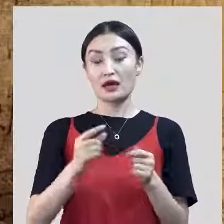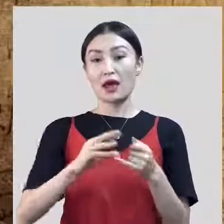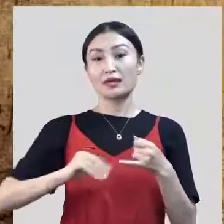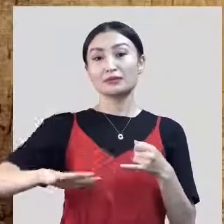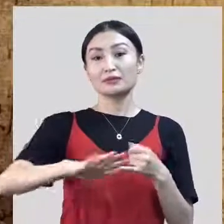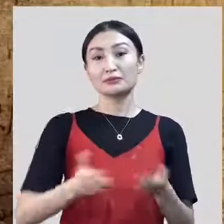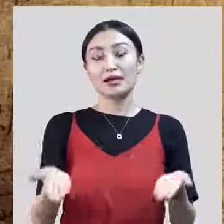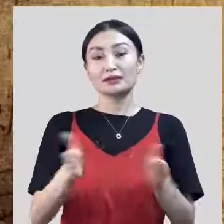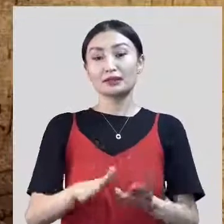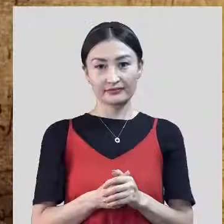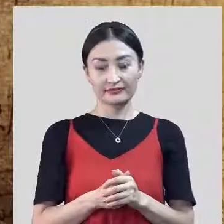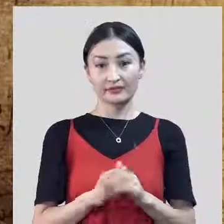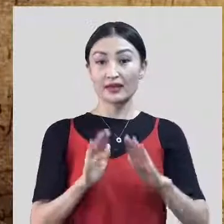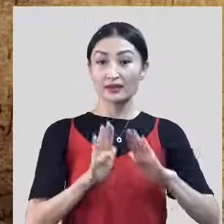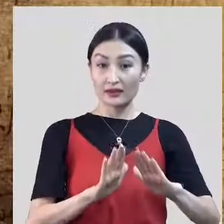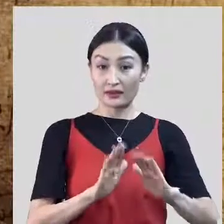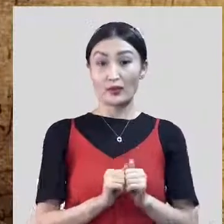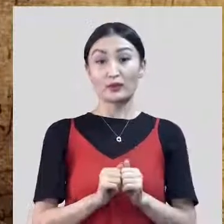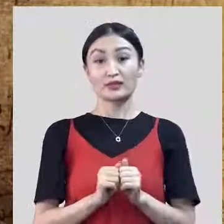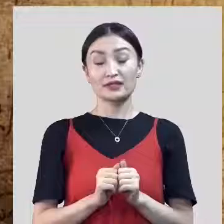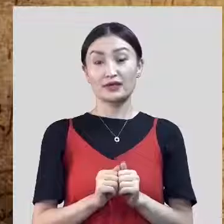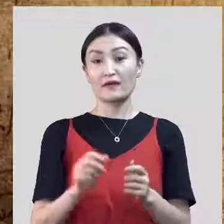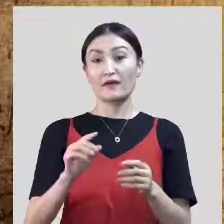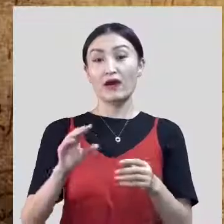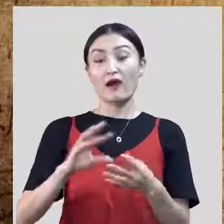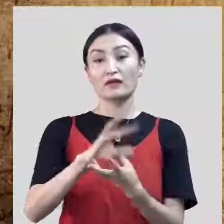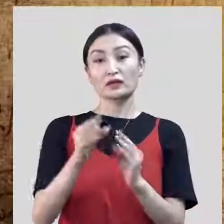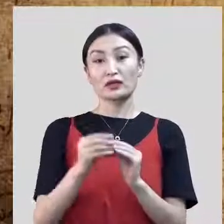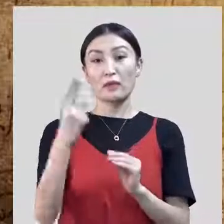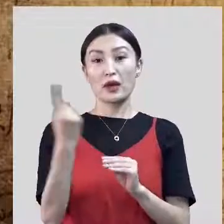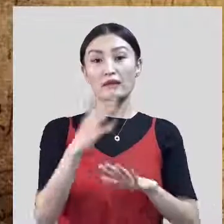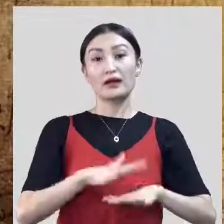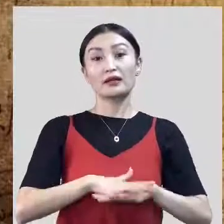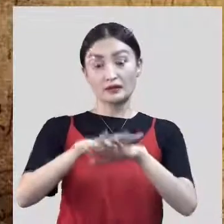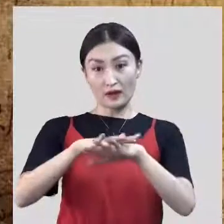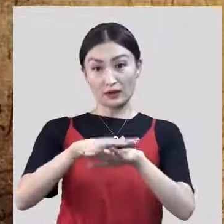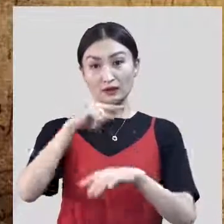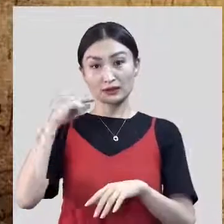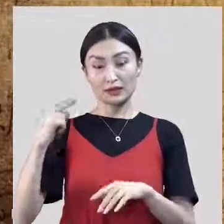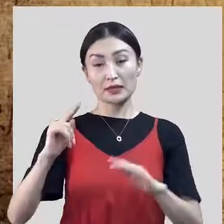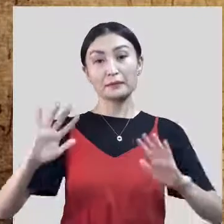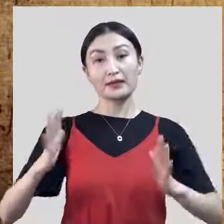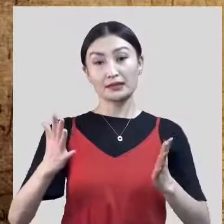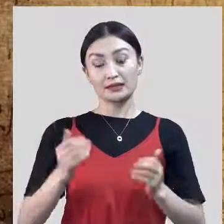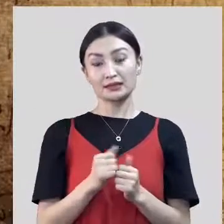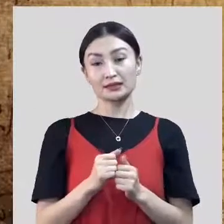осталась нетронутой таким образом в результате первой российской революции произошли